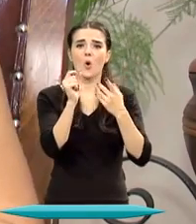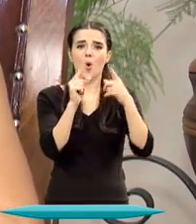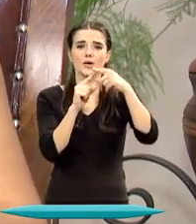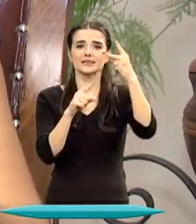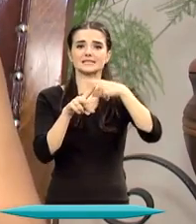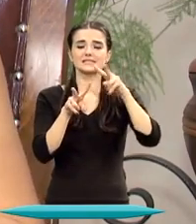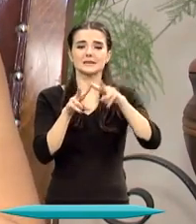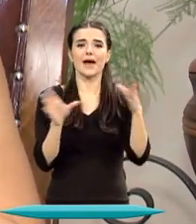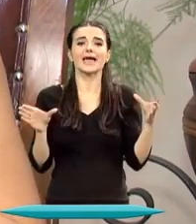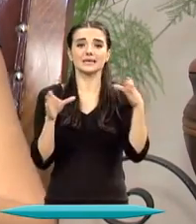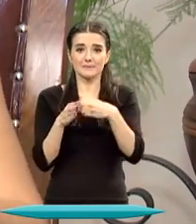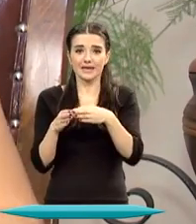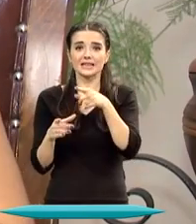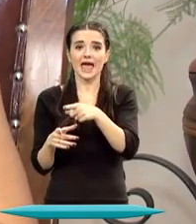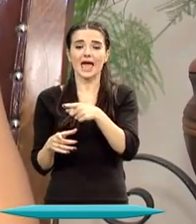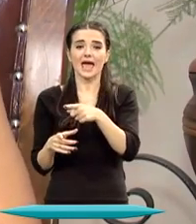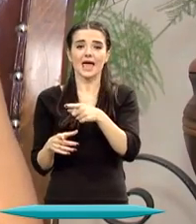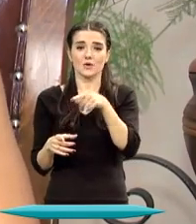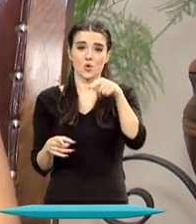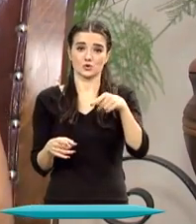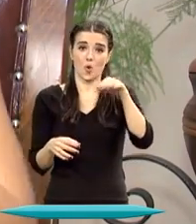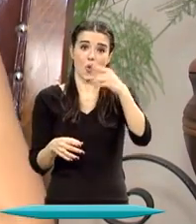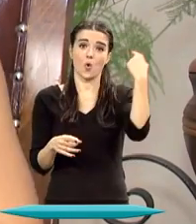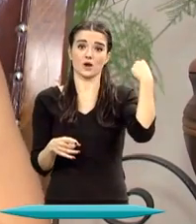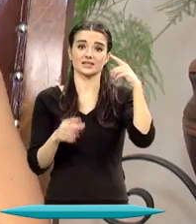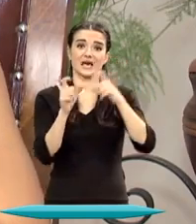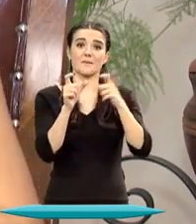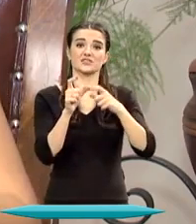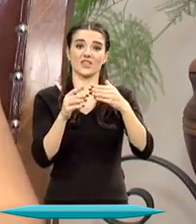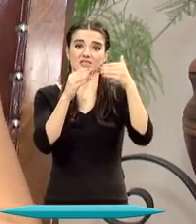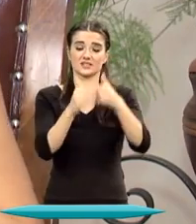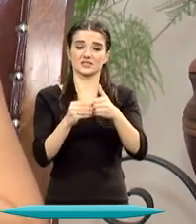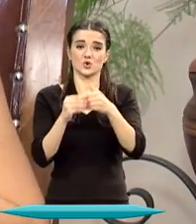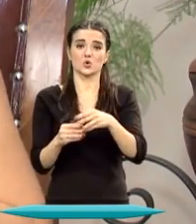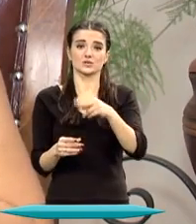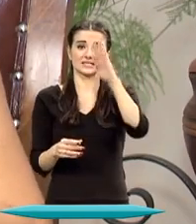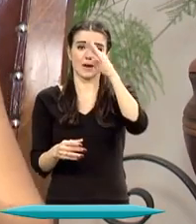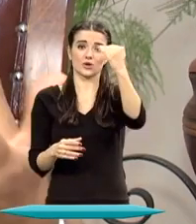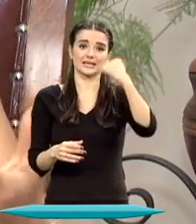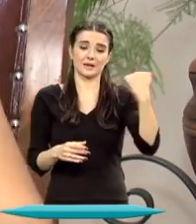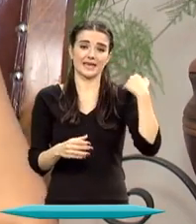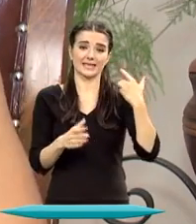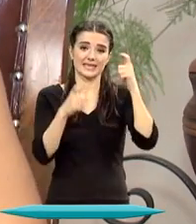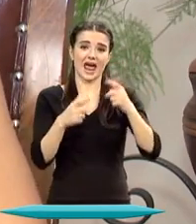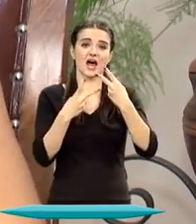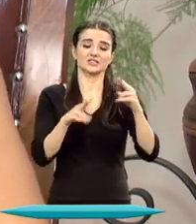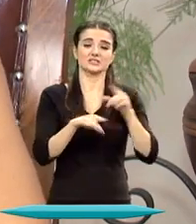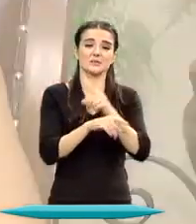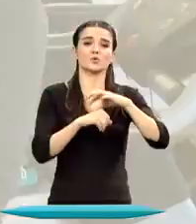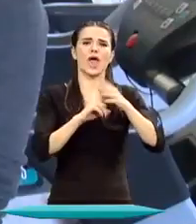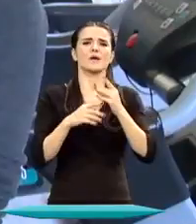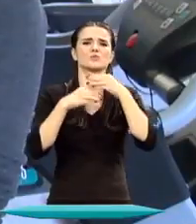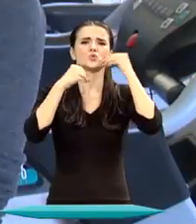Otizm'in ekibiyle aslında oradan tanışıyoruz. Çünkü oranın öğretmenleriydi. İstanbul'a gelip burada böyle bir yer açtıklarında dünyanın herhalde mutlu insanları